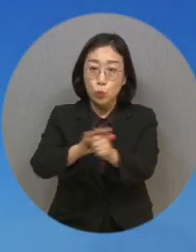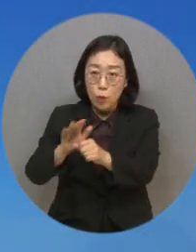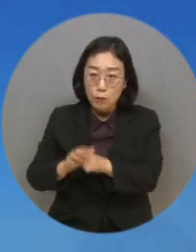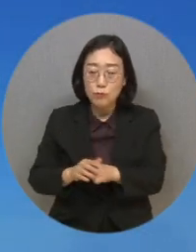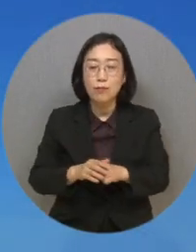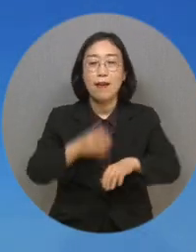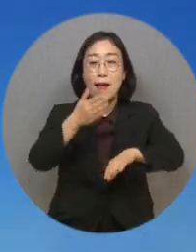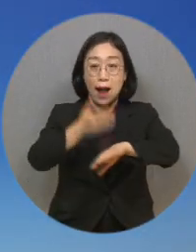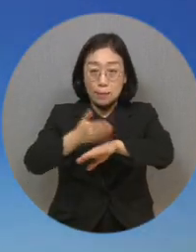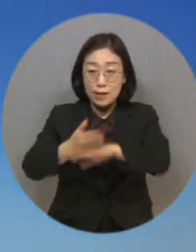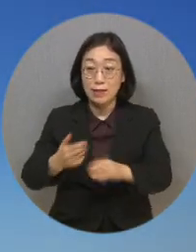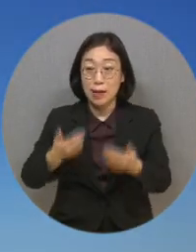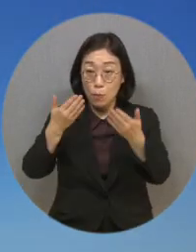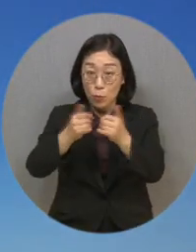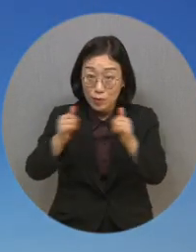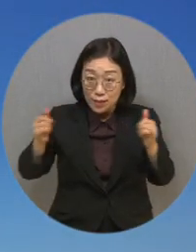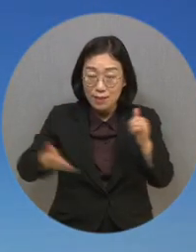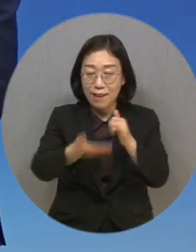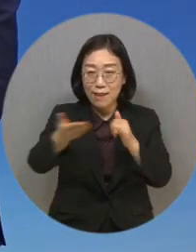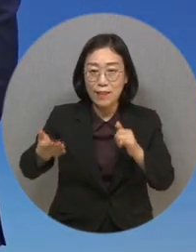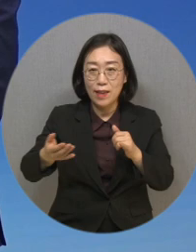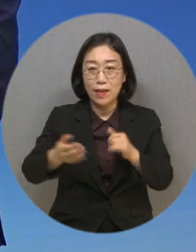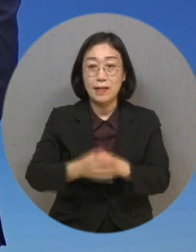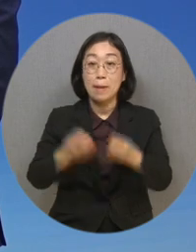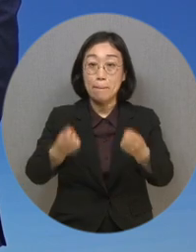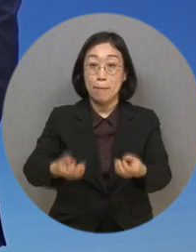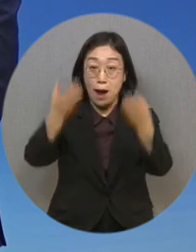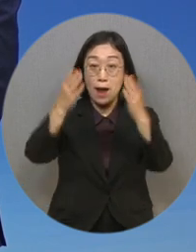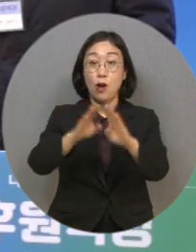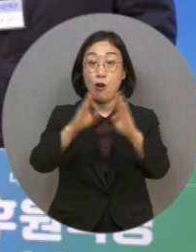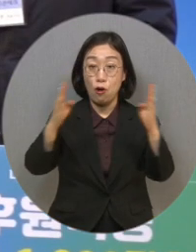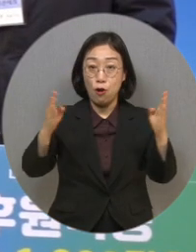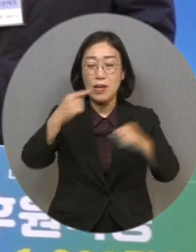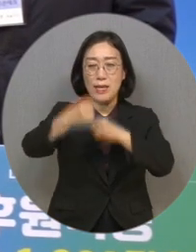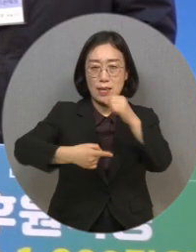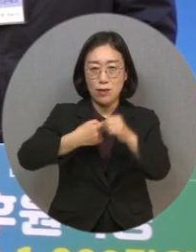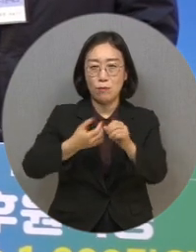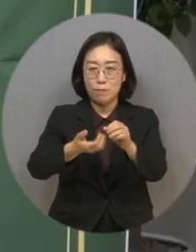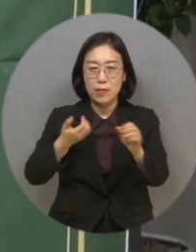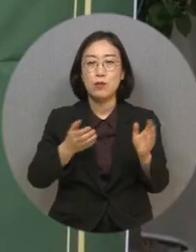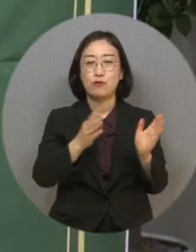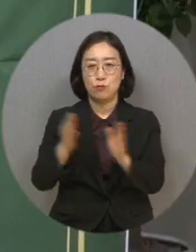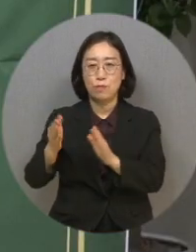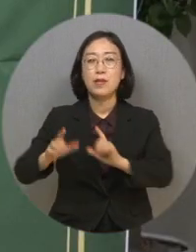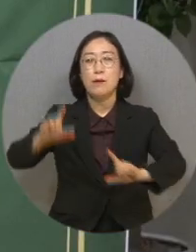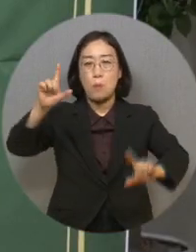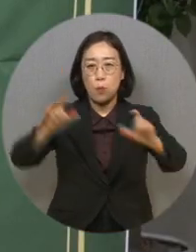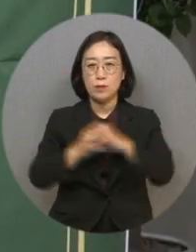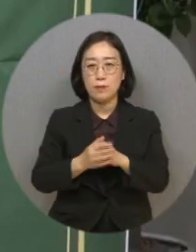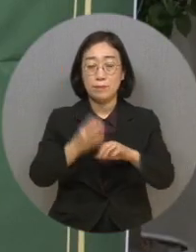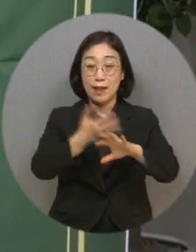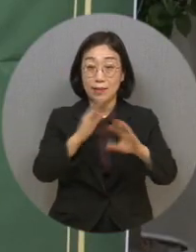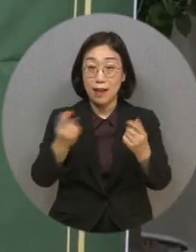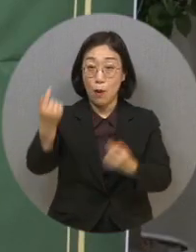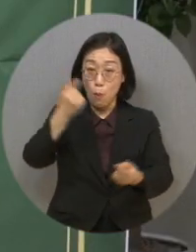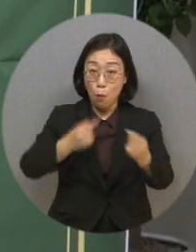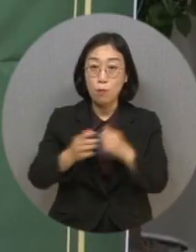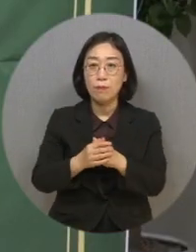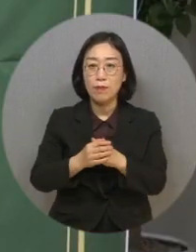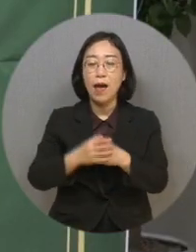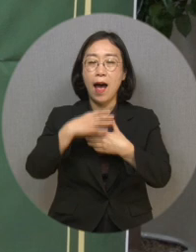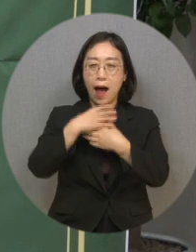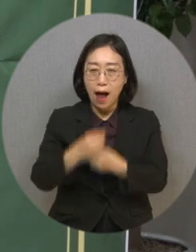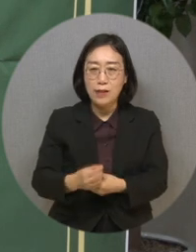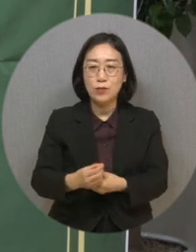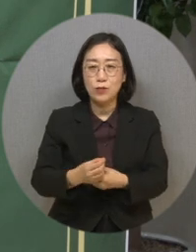감사의 마음을 전하며 후원 약정식을 통해 더 든든한 1년을 준비했습니다. 외국인 근로자의 안정적인